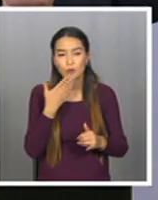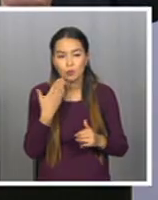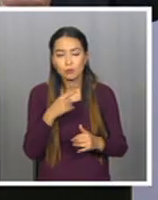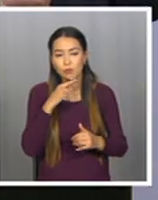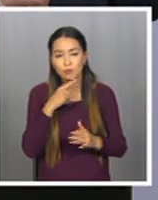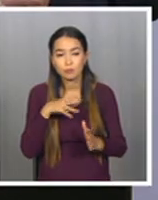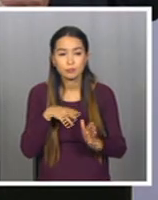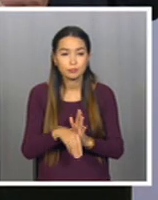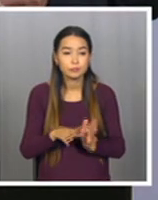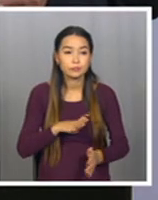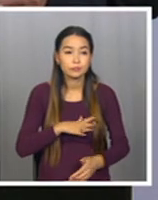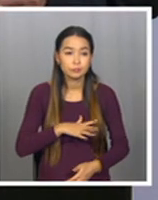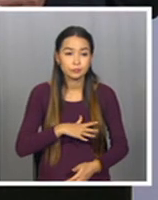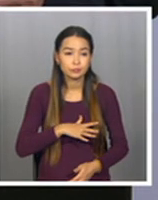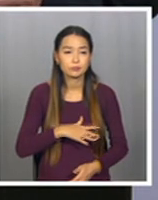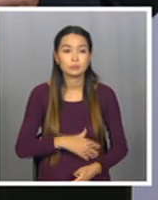қалыптастырды.